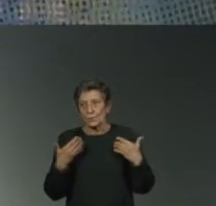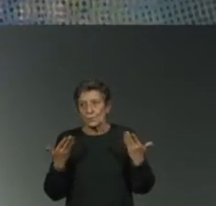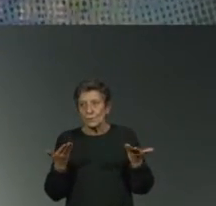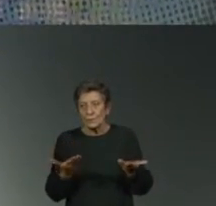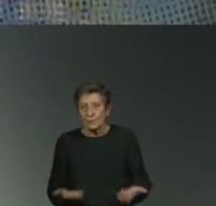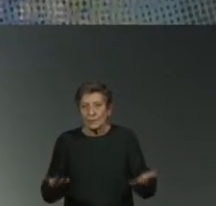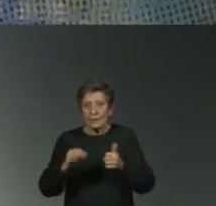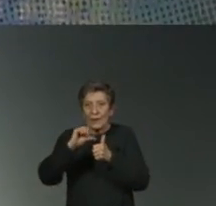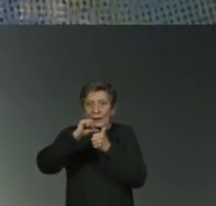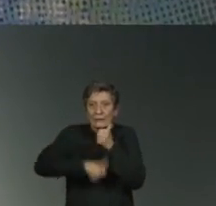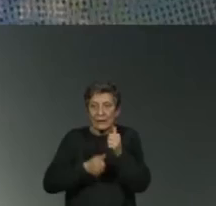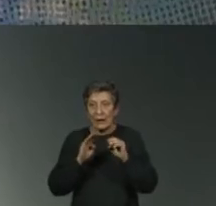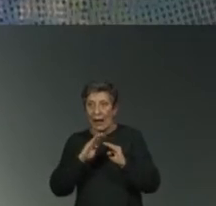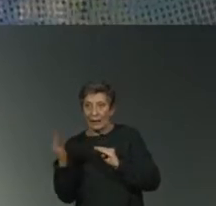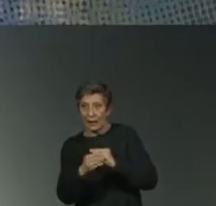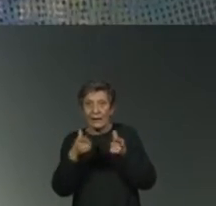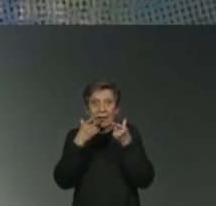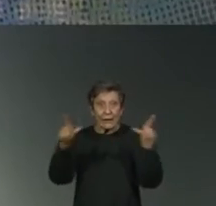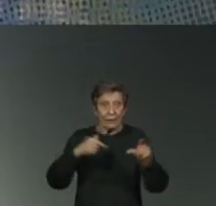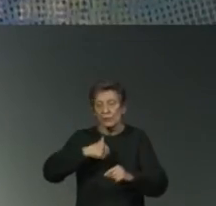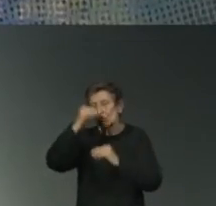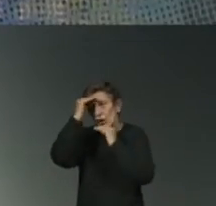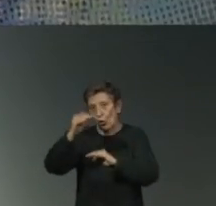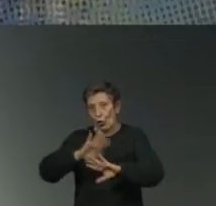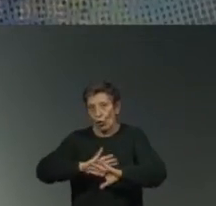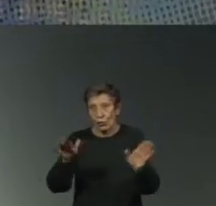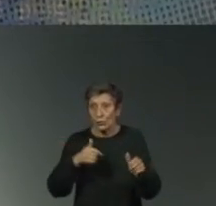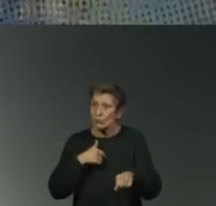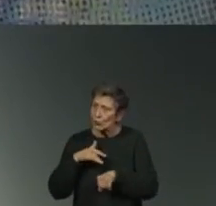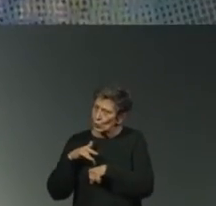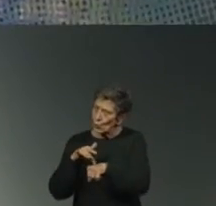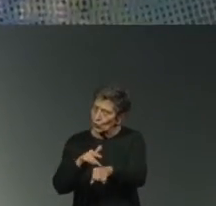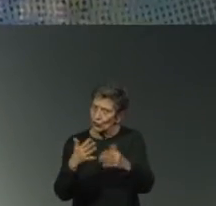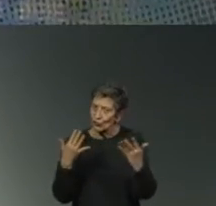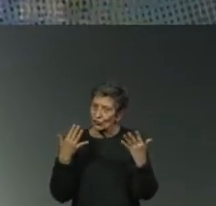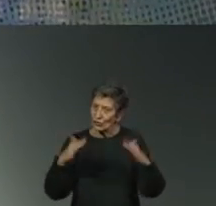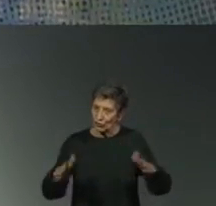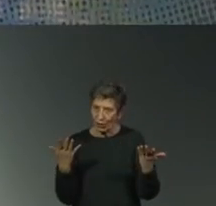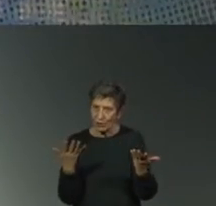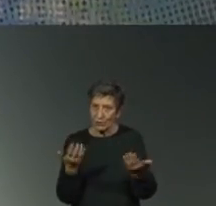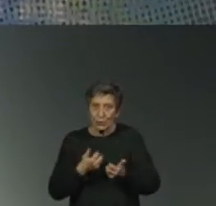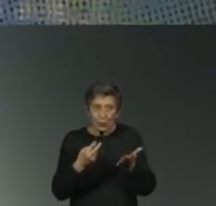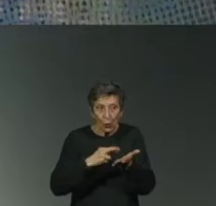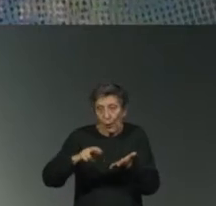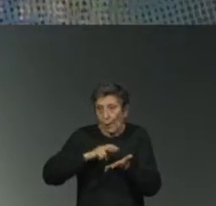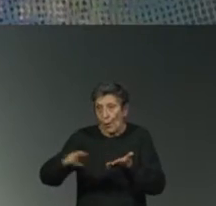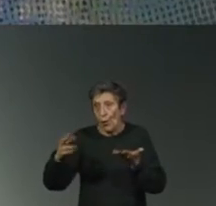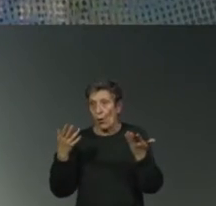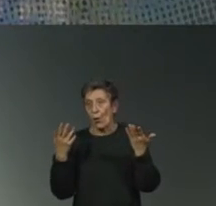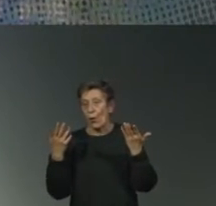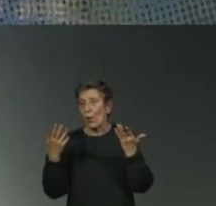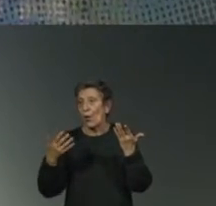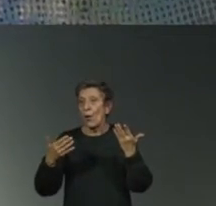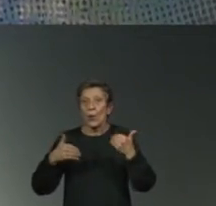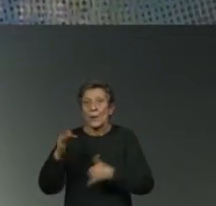Le style indirect libre, j'adore, je l'ai beaucoup utilisé dans différents romans comme Comédie française et